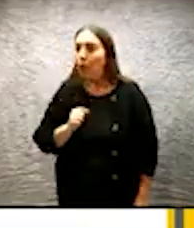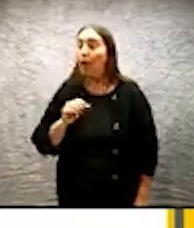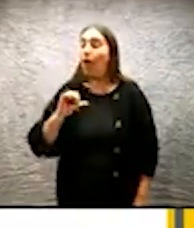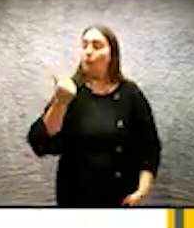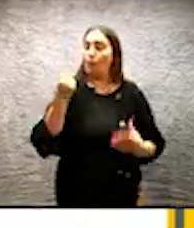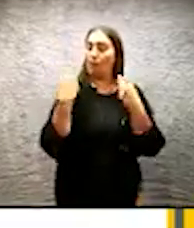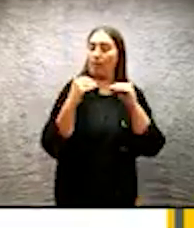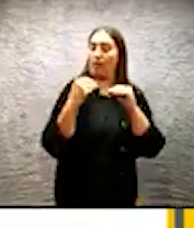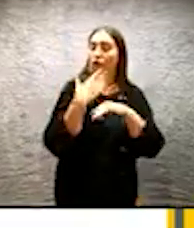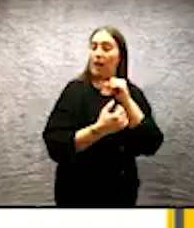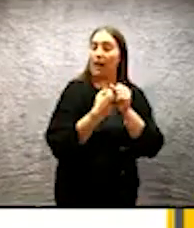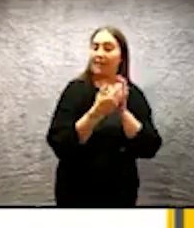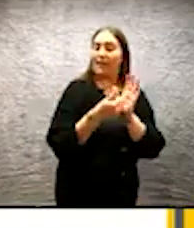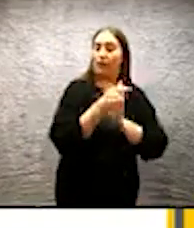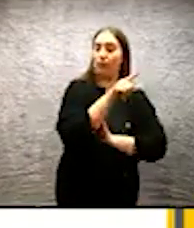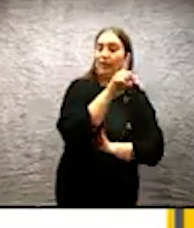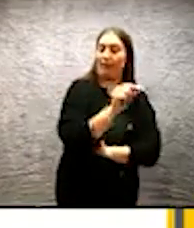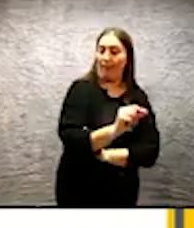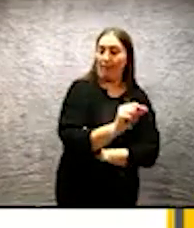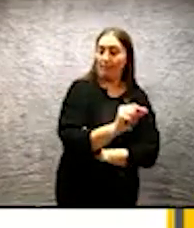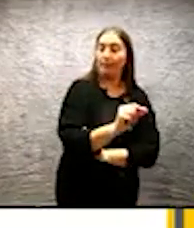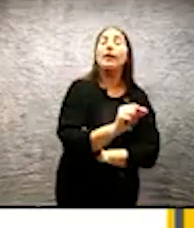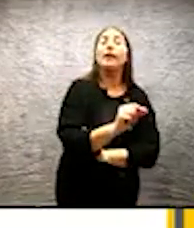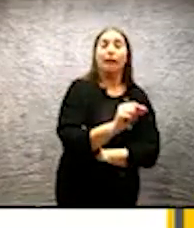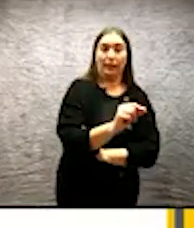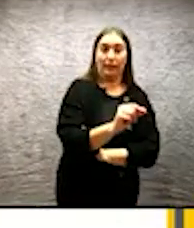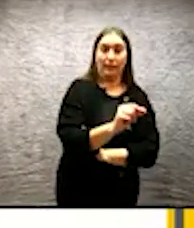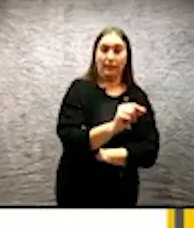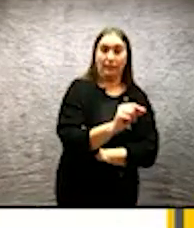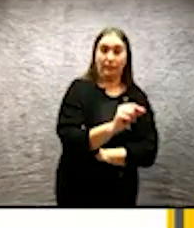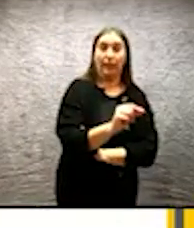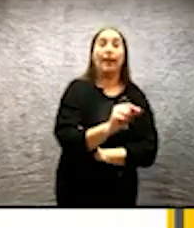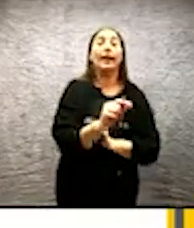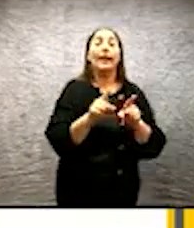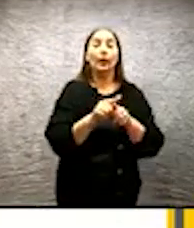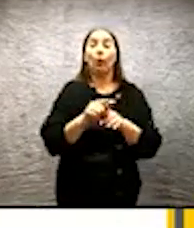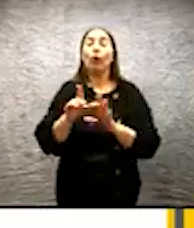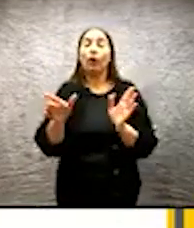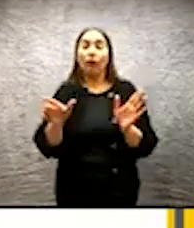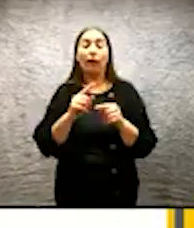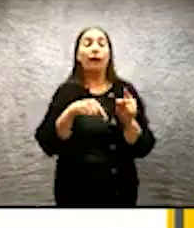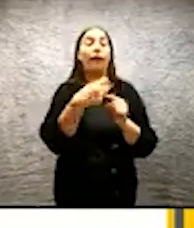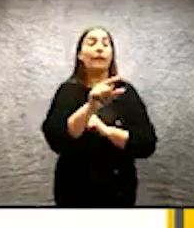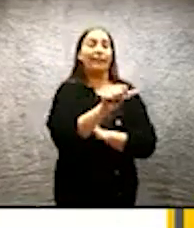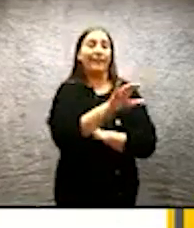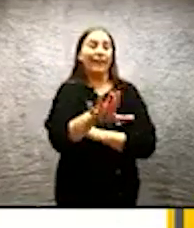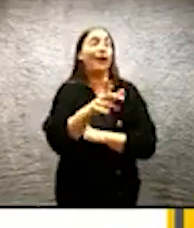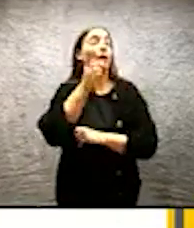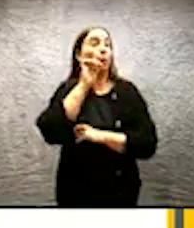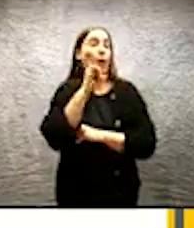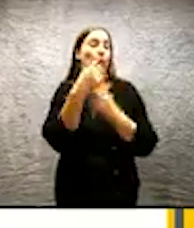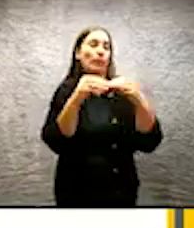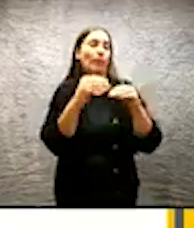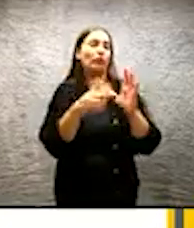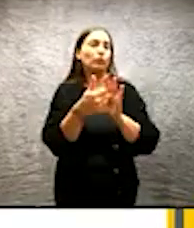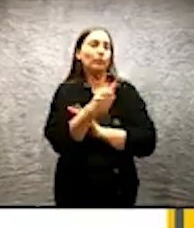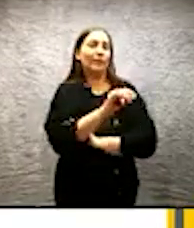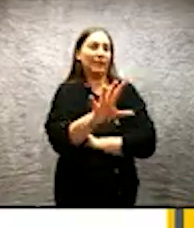de 2020 et le 101, c'est le premier marché de 2025. Pour un montant global de